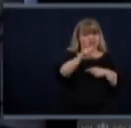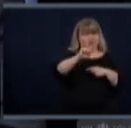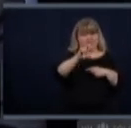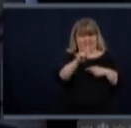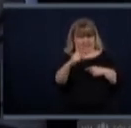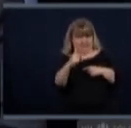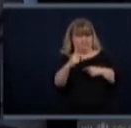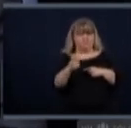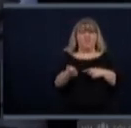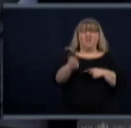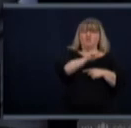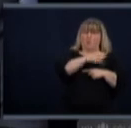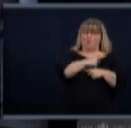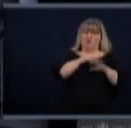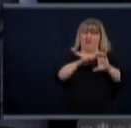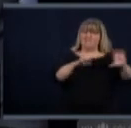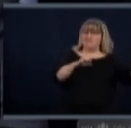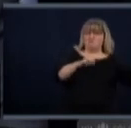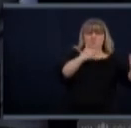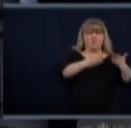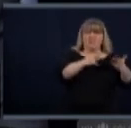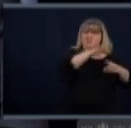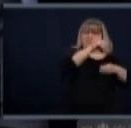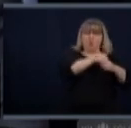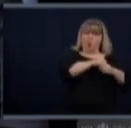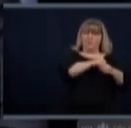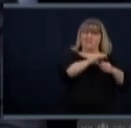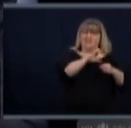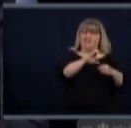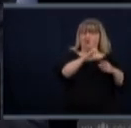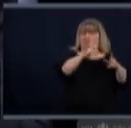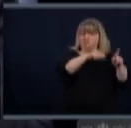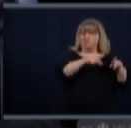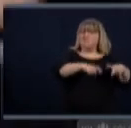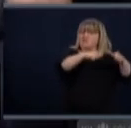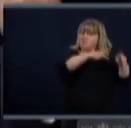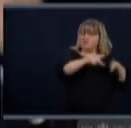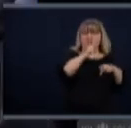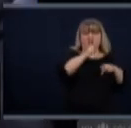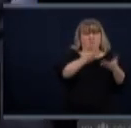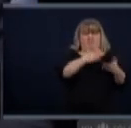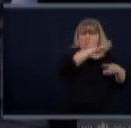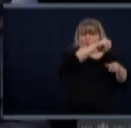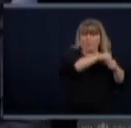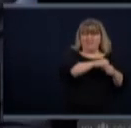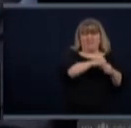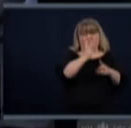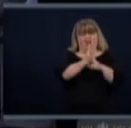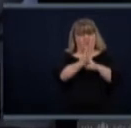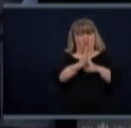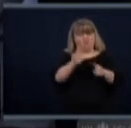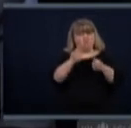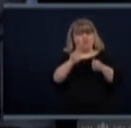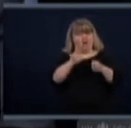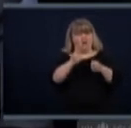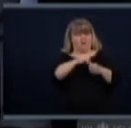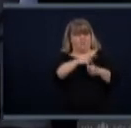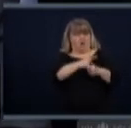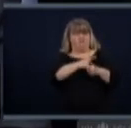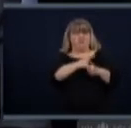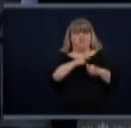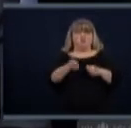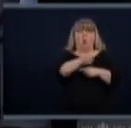nécessairement ailleurs. Et ben, faut être prudent aussi avec les provinces autres que l'Ontario, là, parce que les grandes villes